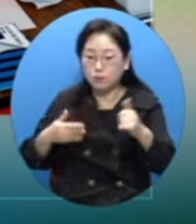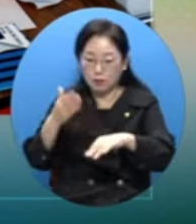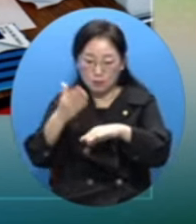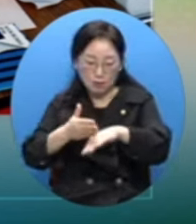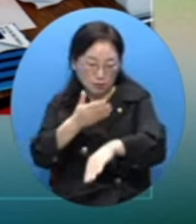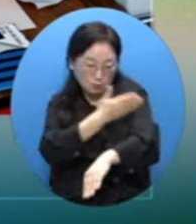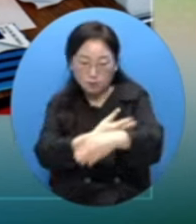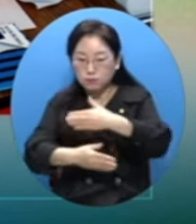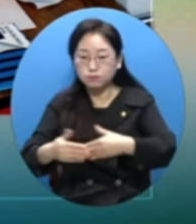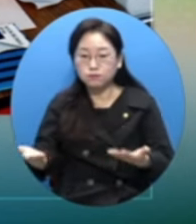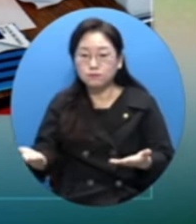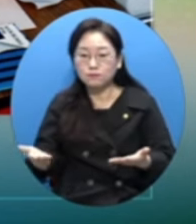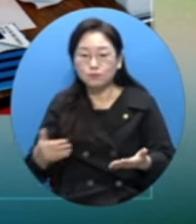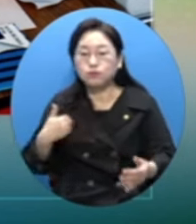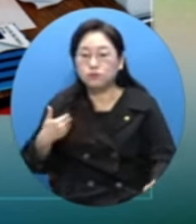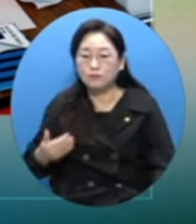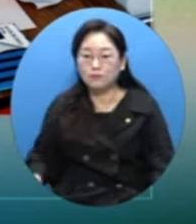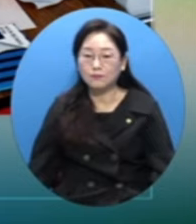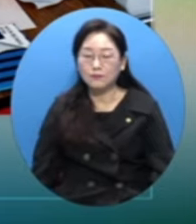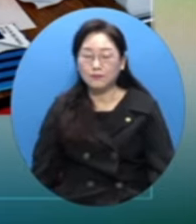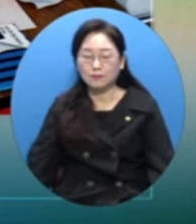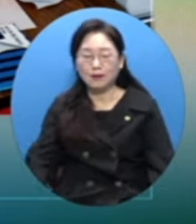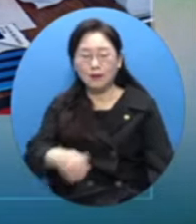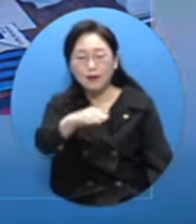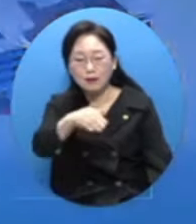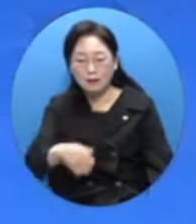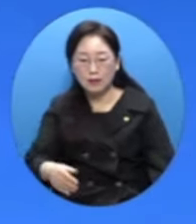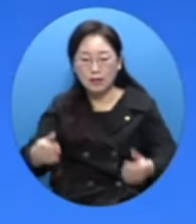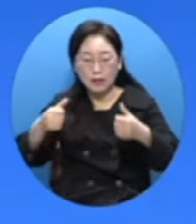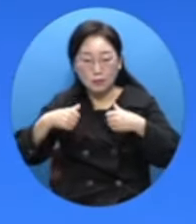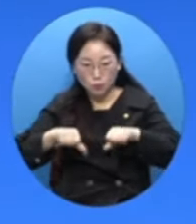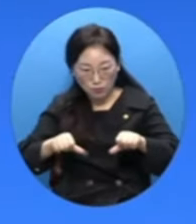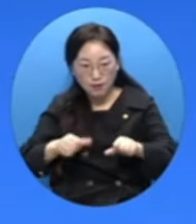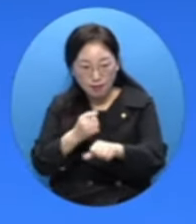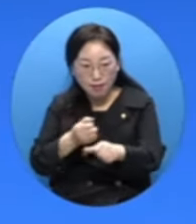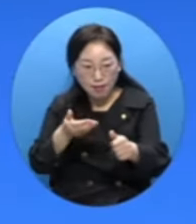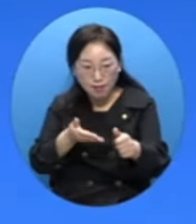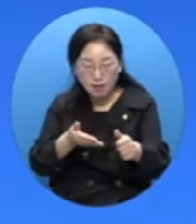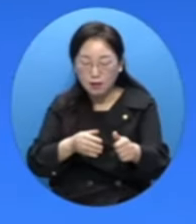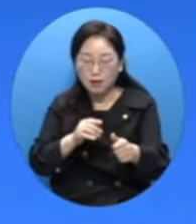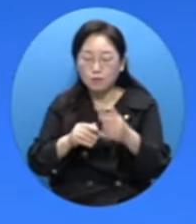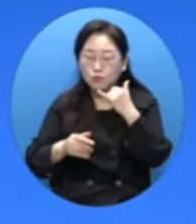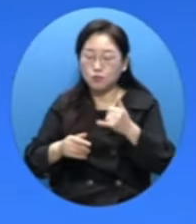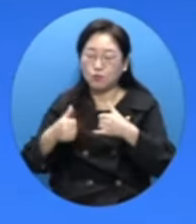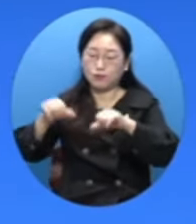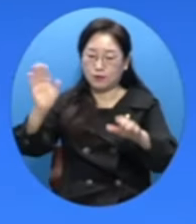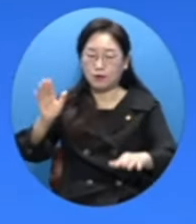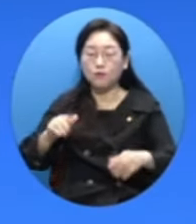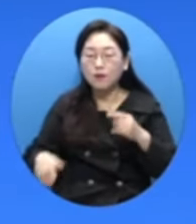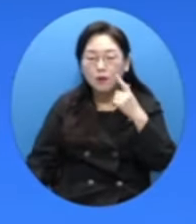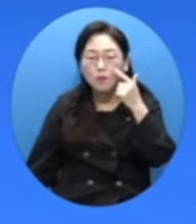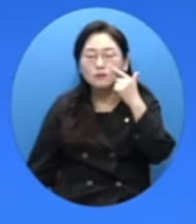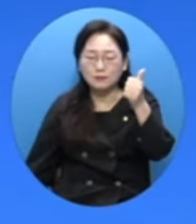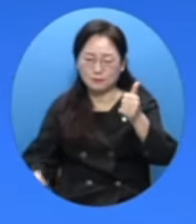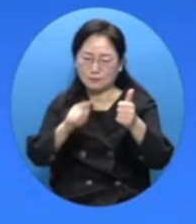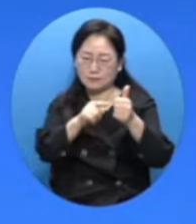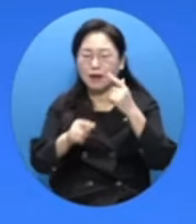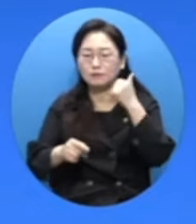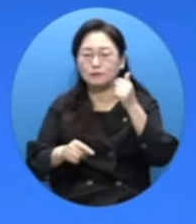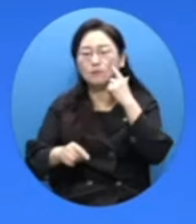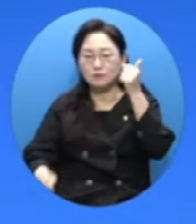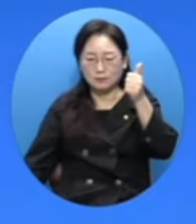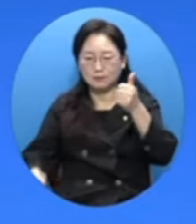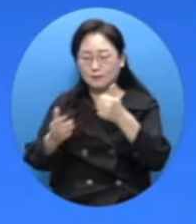것을. 그 아이를 포기할 수 있다고 할 때 부모는 포기하지 않았습니다. 목사님 가정에 태어났기 때문에 기도로 하나님께